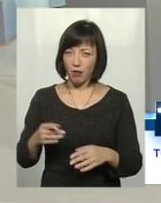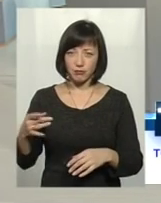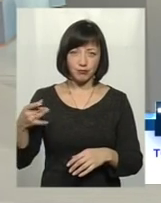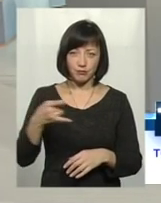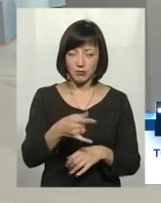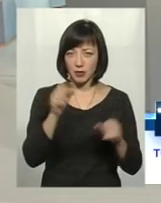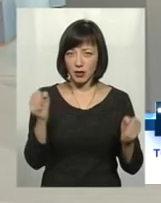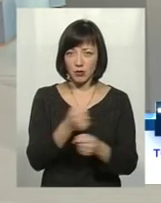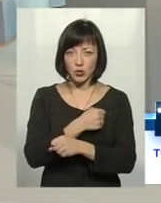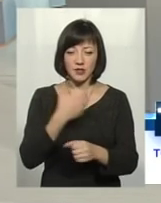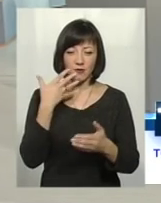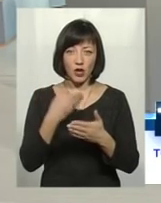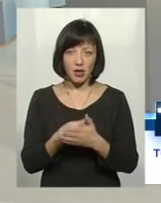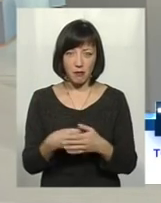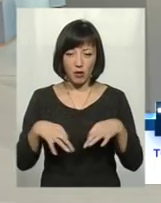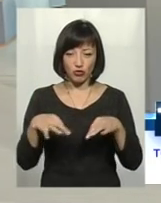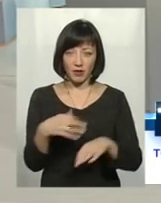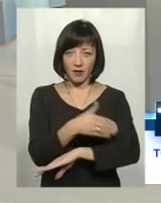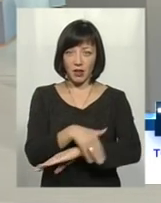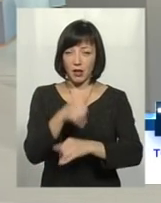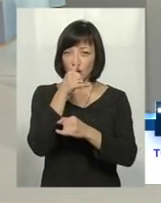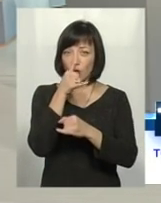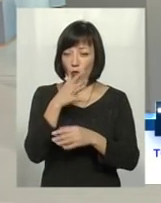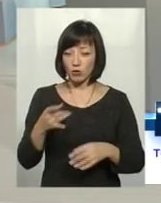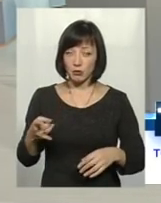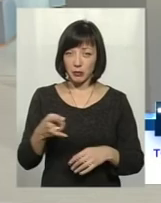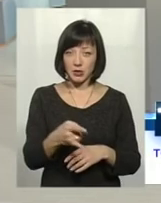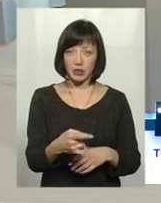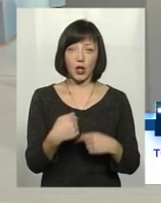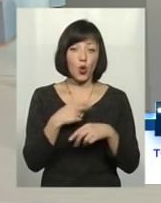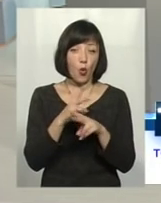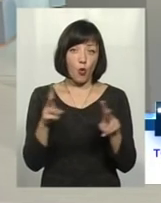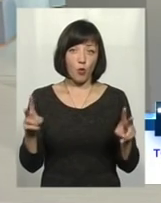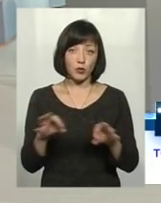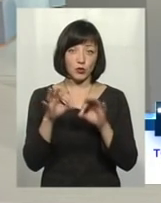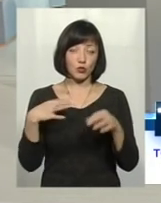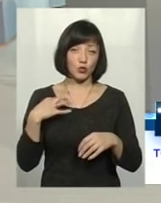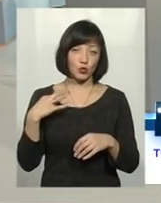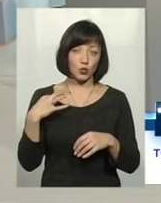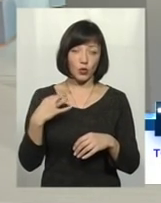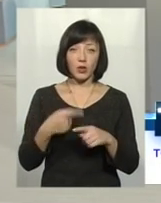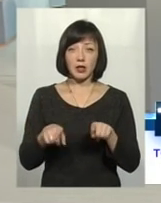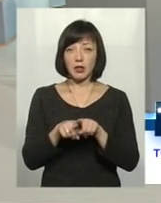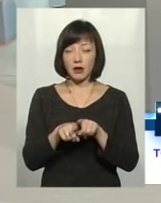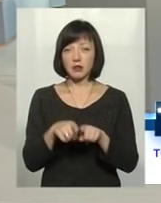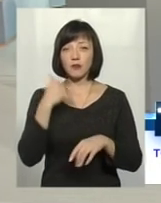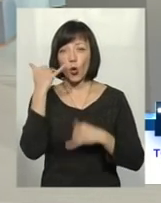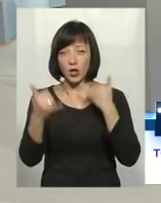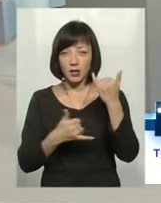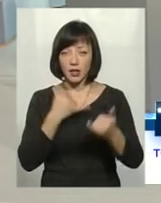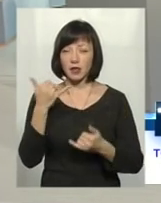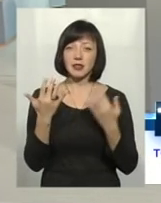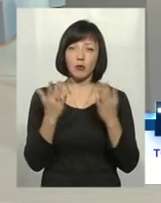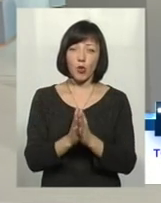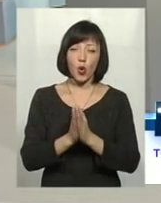ми своїми машинами в двір не можемо під'їхати. І нікому до цього діла нема. Так само ми стільки дзвонили,